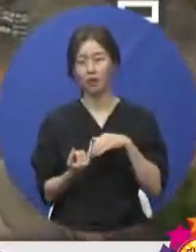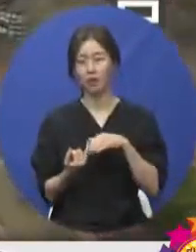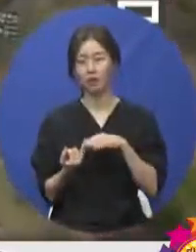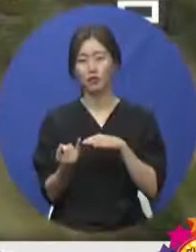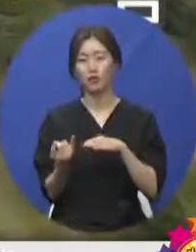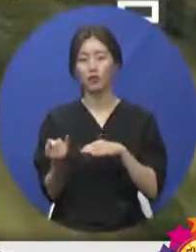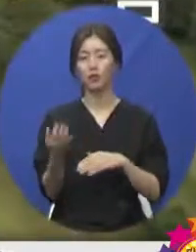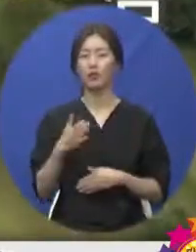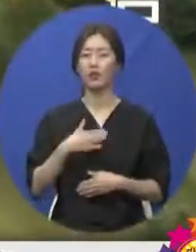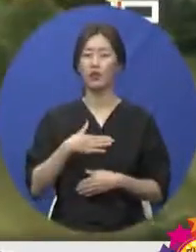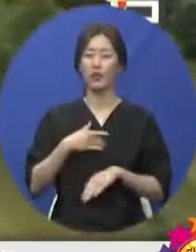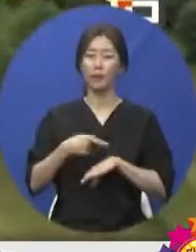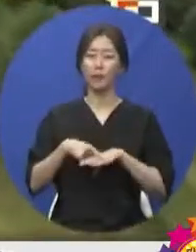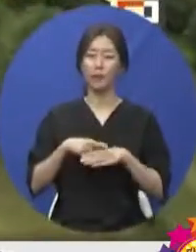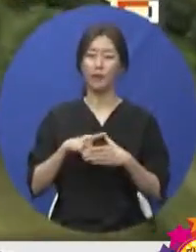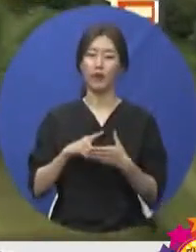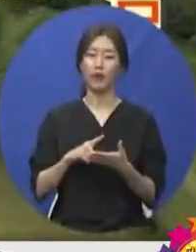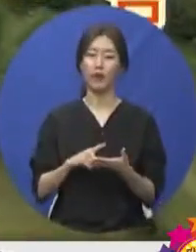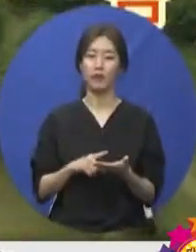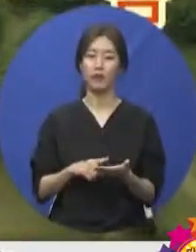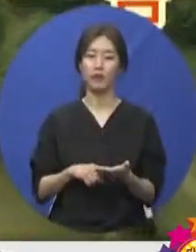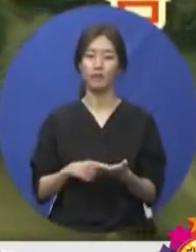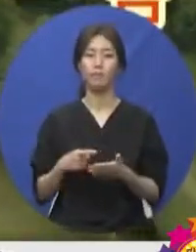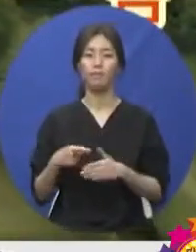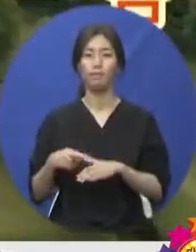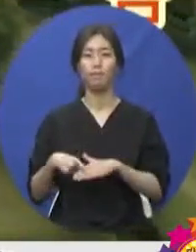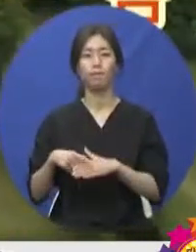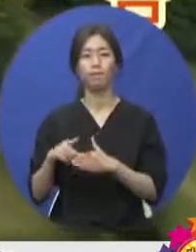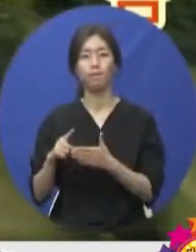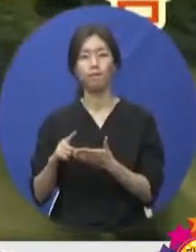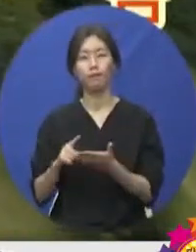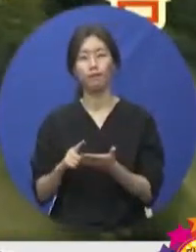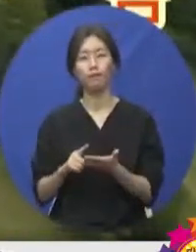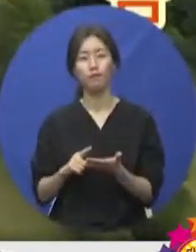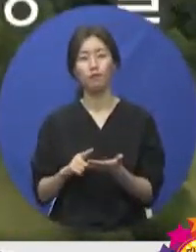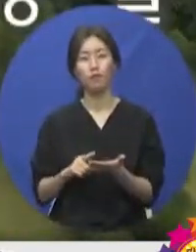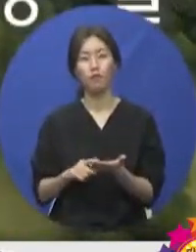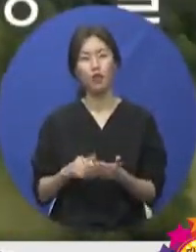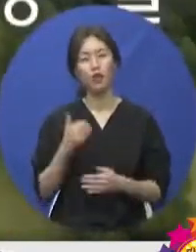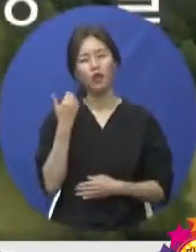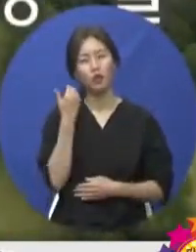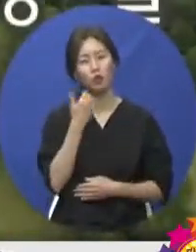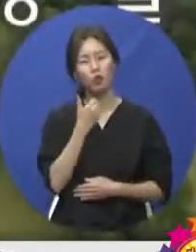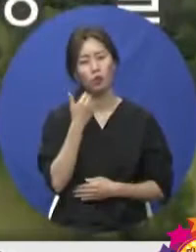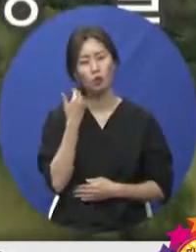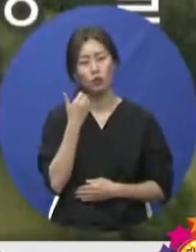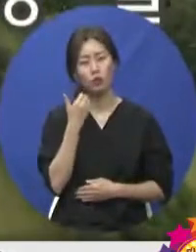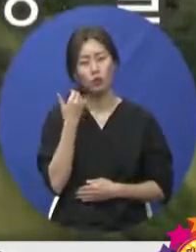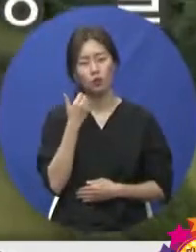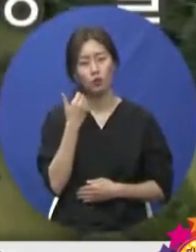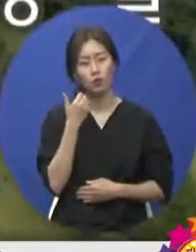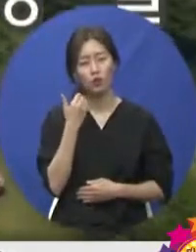보내는 마음 그